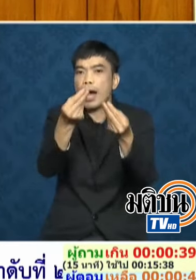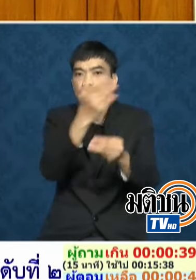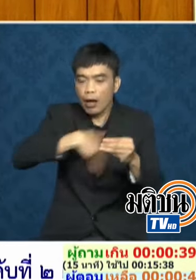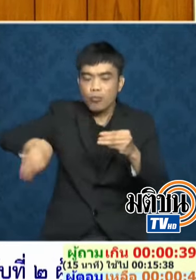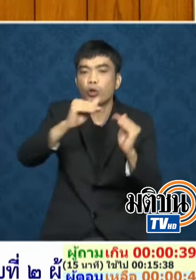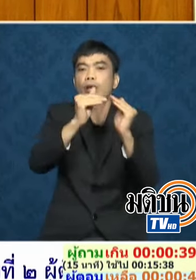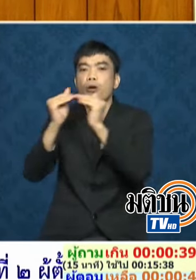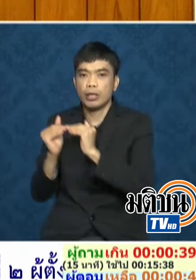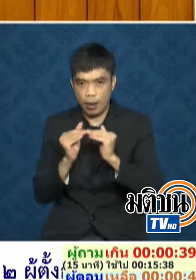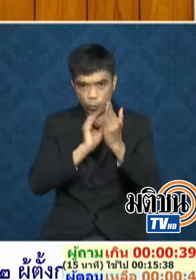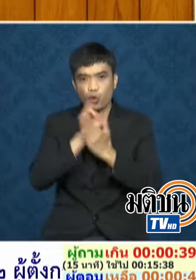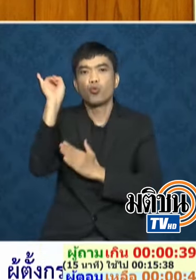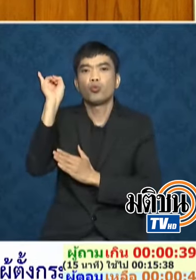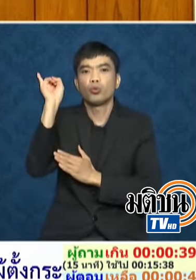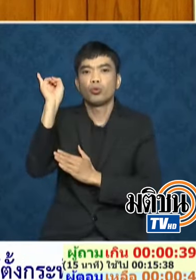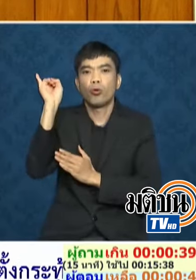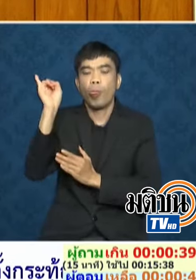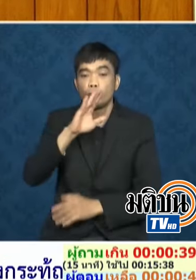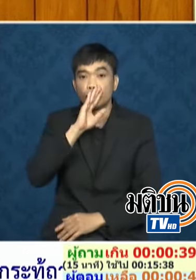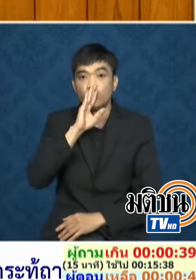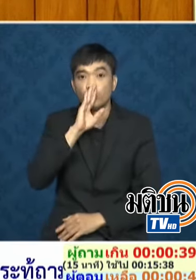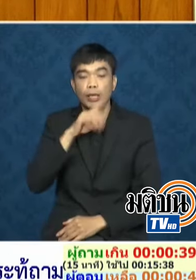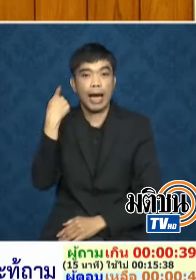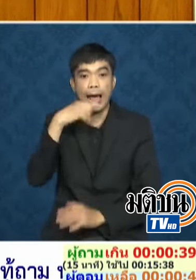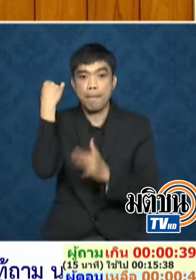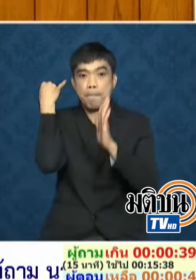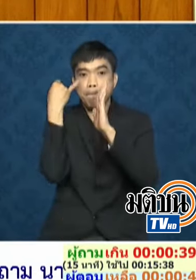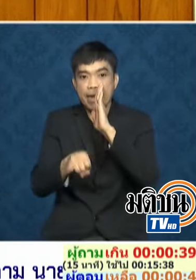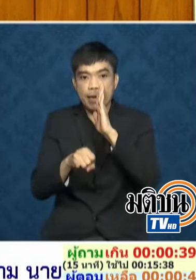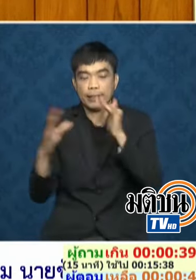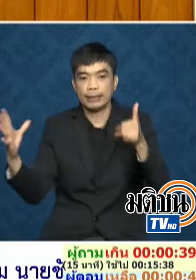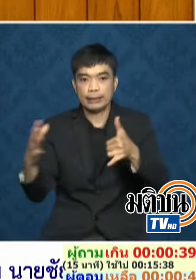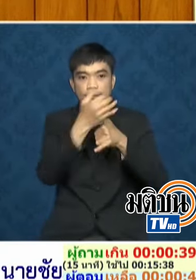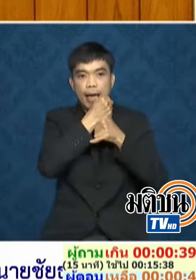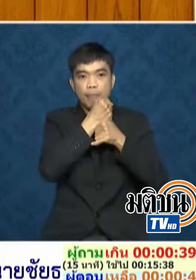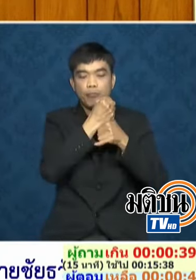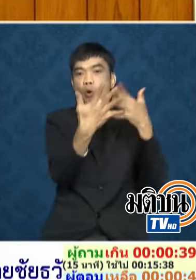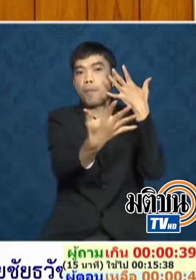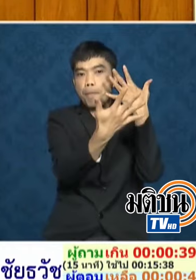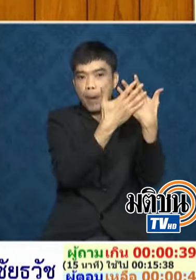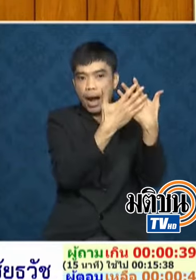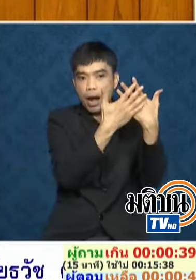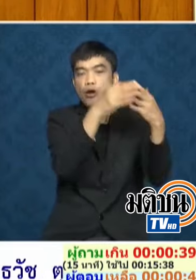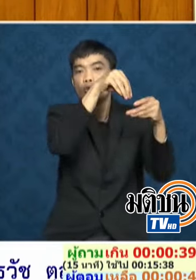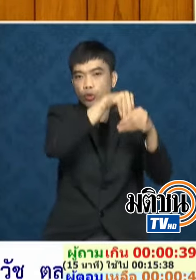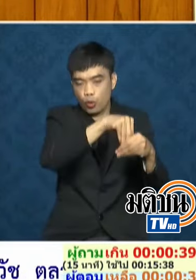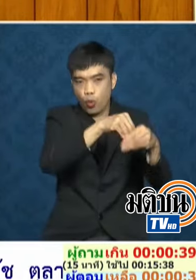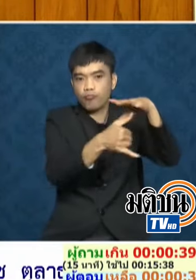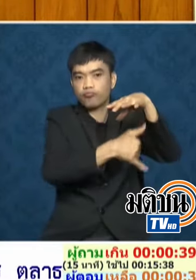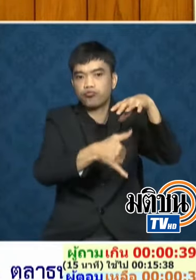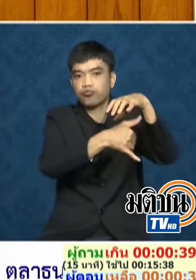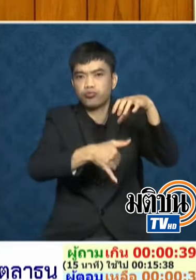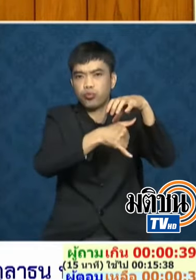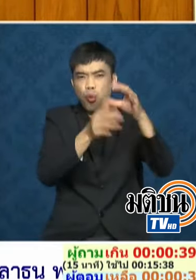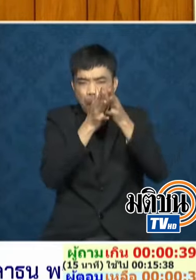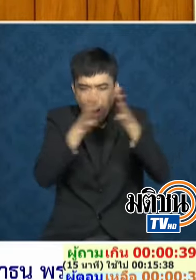นำผู้ต้องขังไปในเรือนจำในราชทัณฑ์มันล้นจริงๆครับผมเห็นมาตั้งสมัยผม